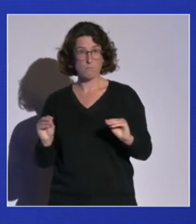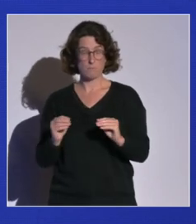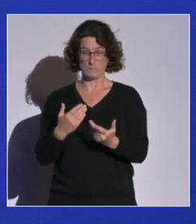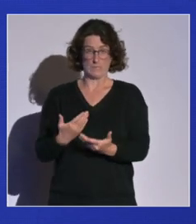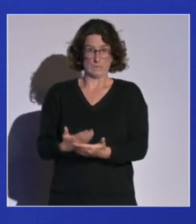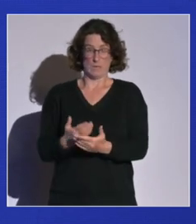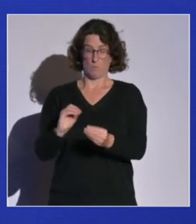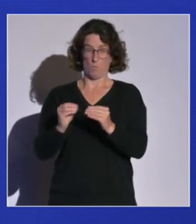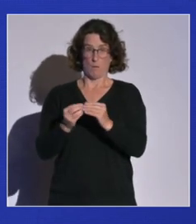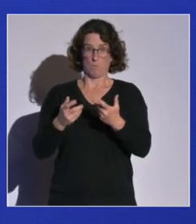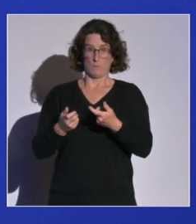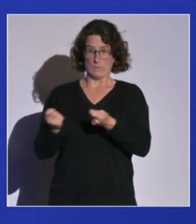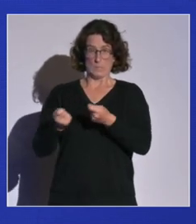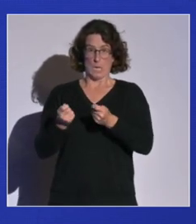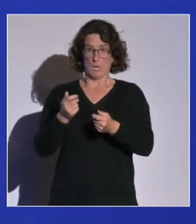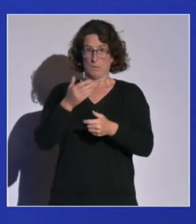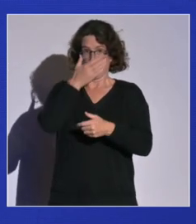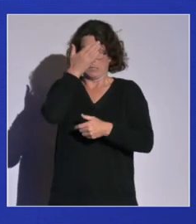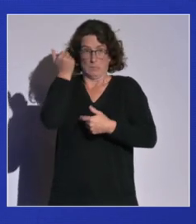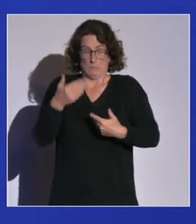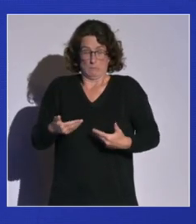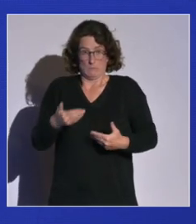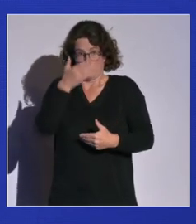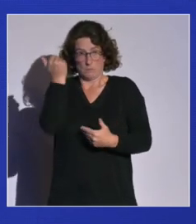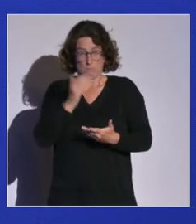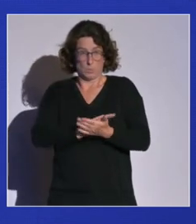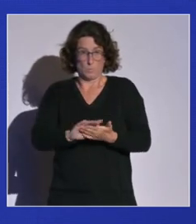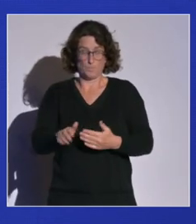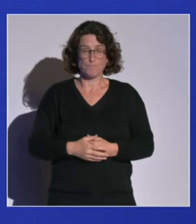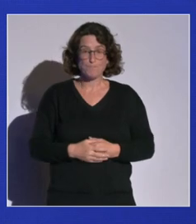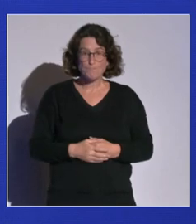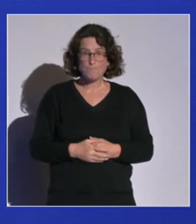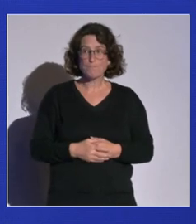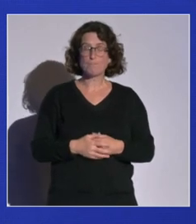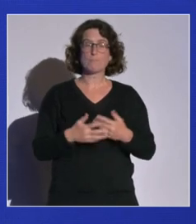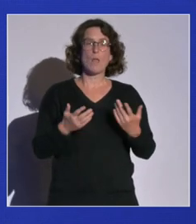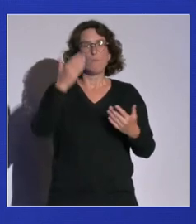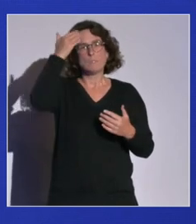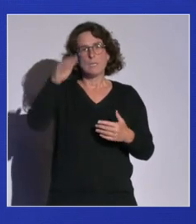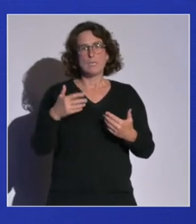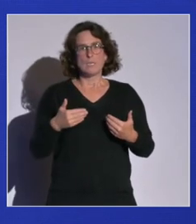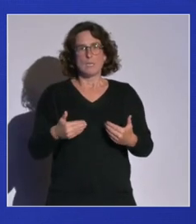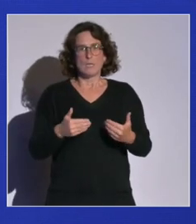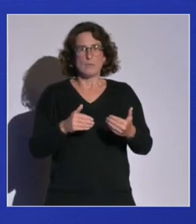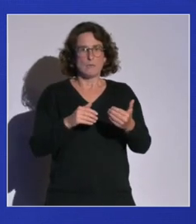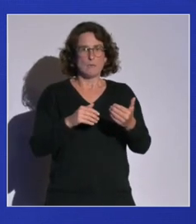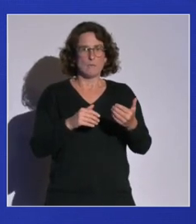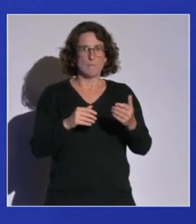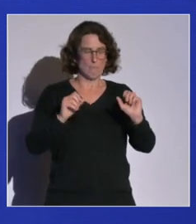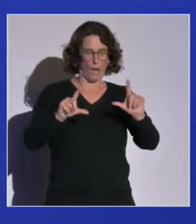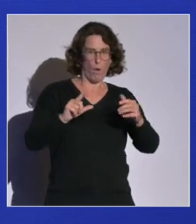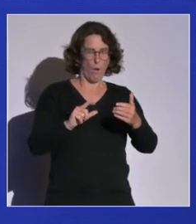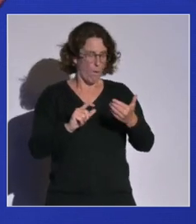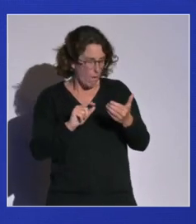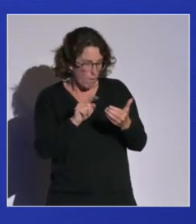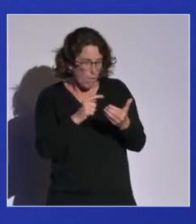alors, y a des raisons à tout ça. Je sais très bien que l'omniprésence des écrans sous les yeux et dans l'esprit des